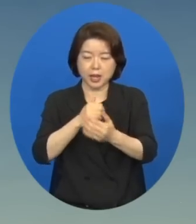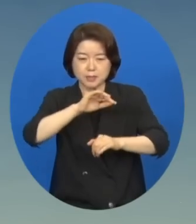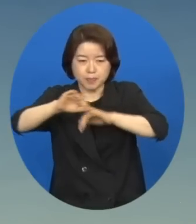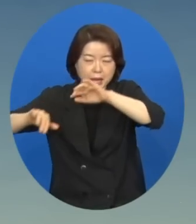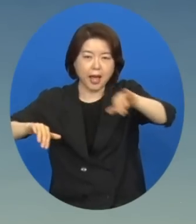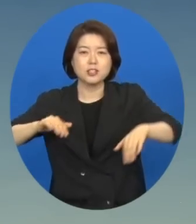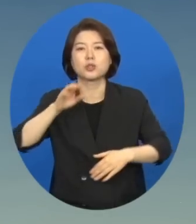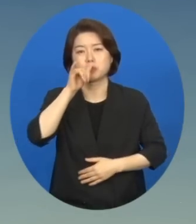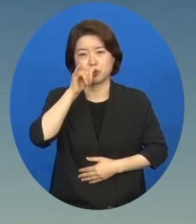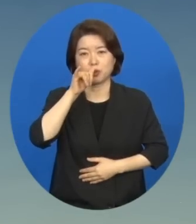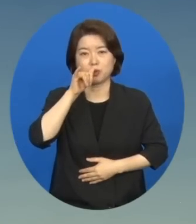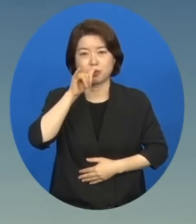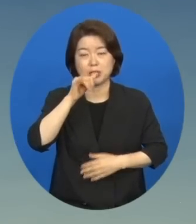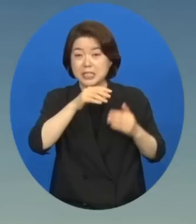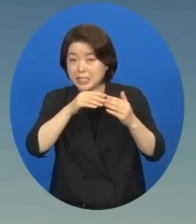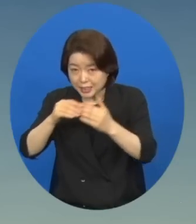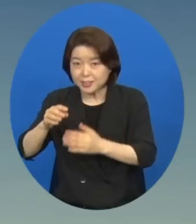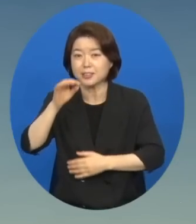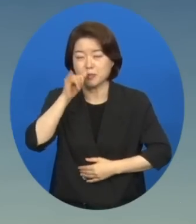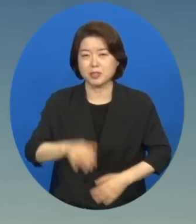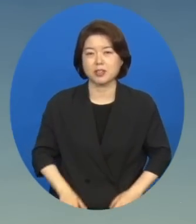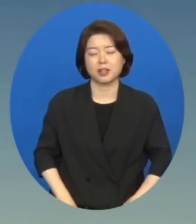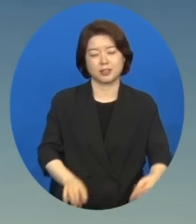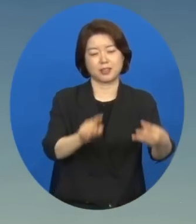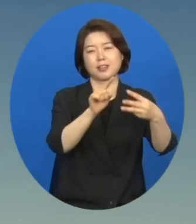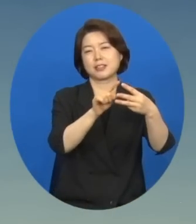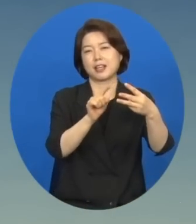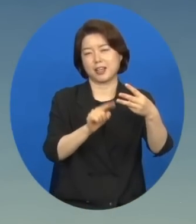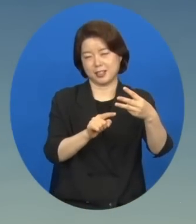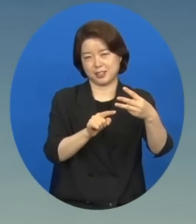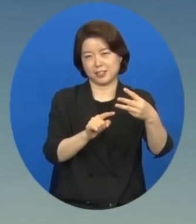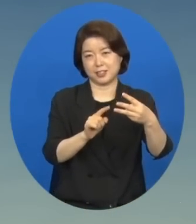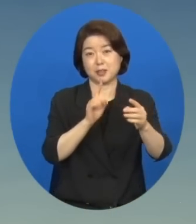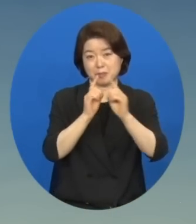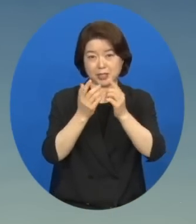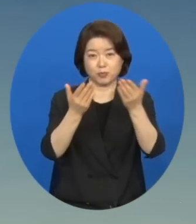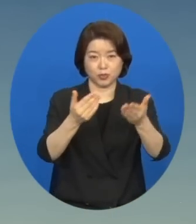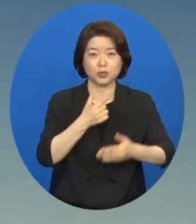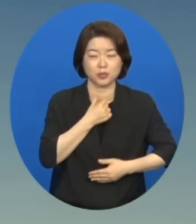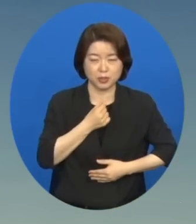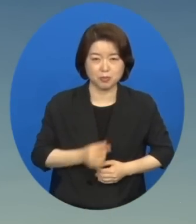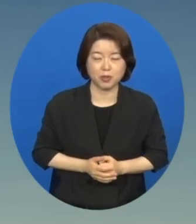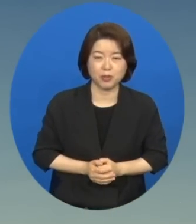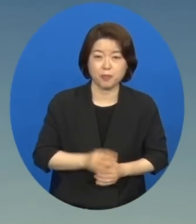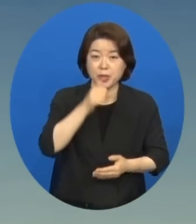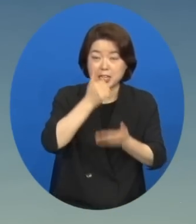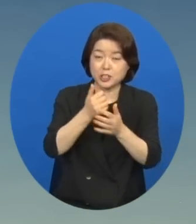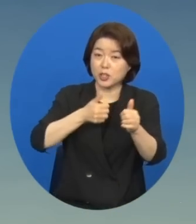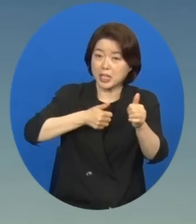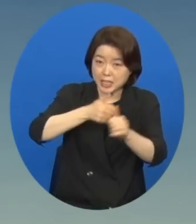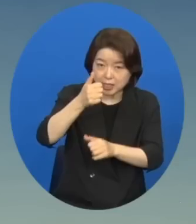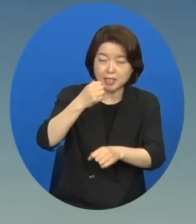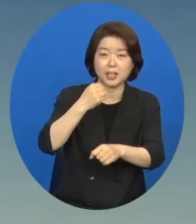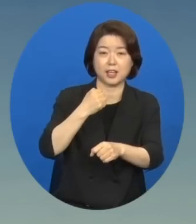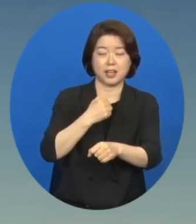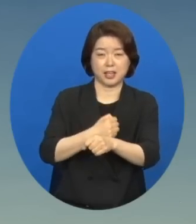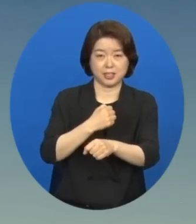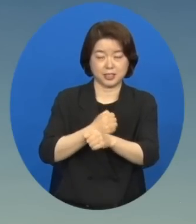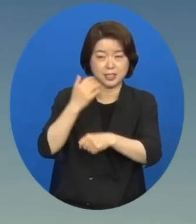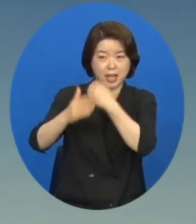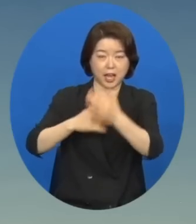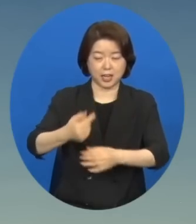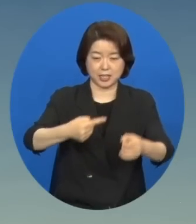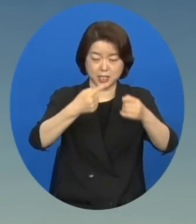있습니다. 그게 오늘 세 가지로 여러분과 나누고자 하는 거예요. 죄를 이기게 하시는 하나님의 첫